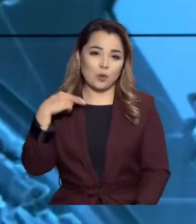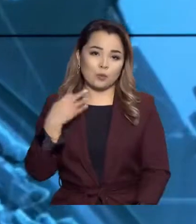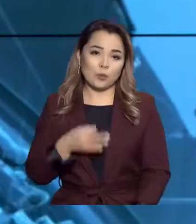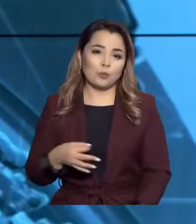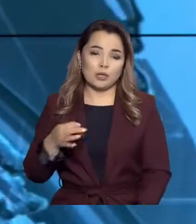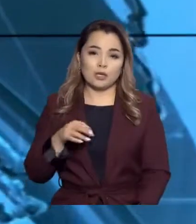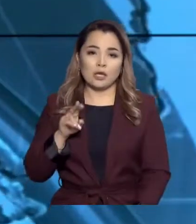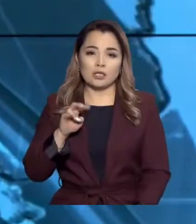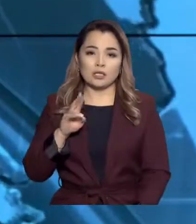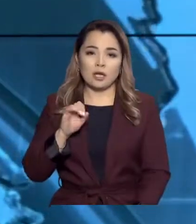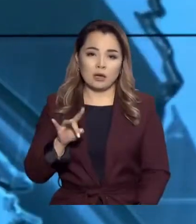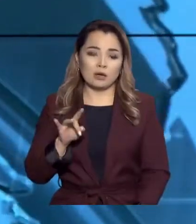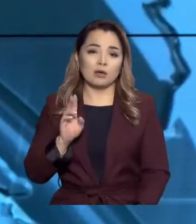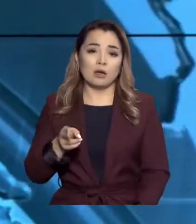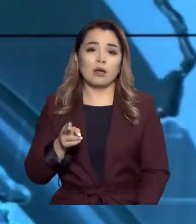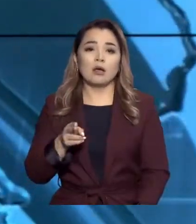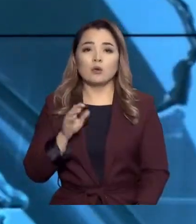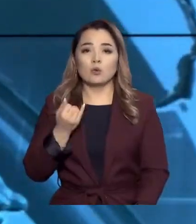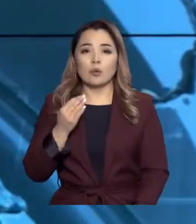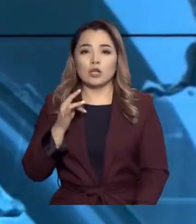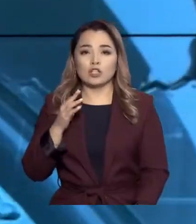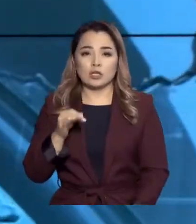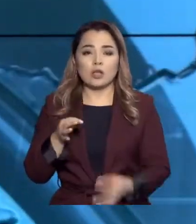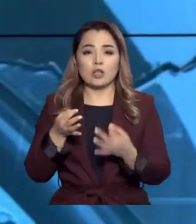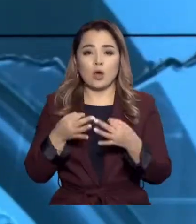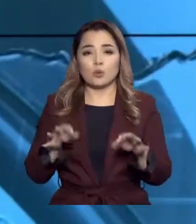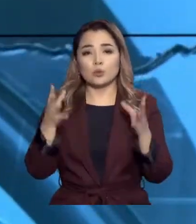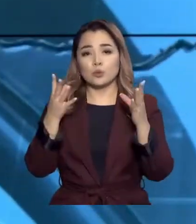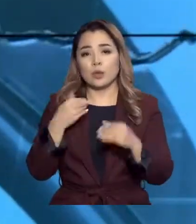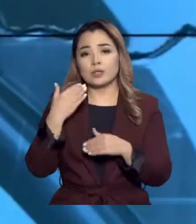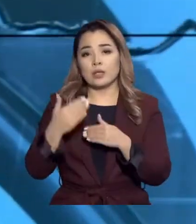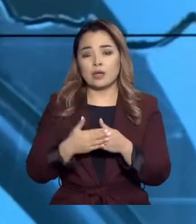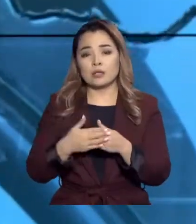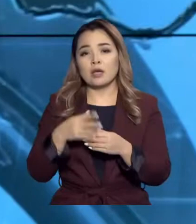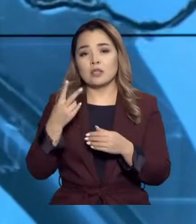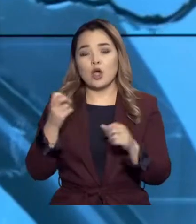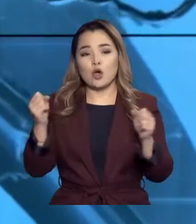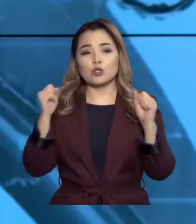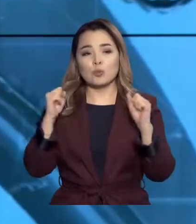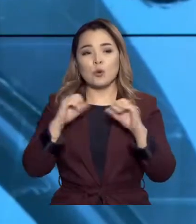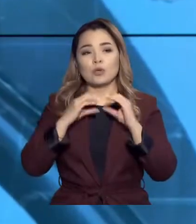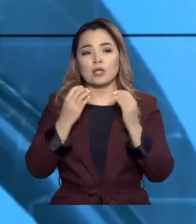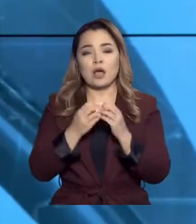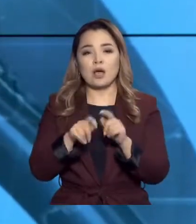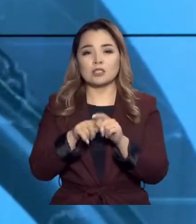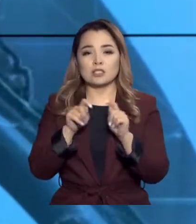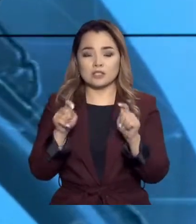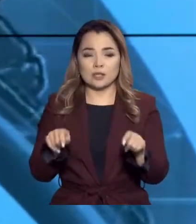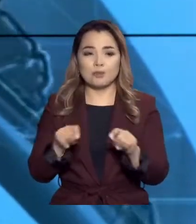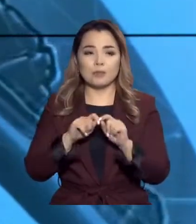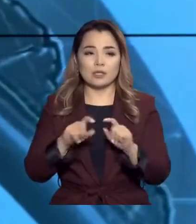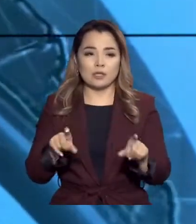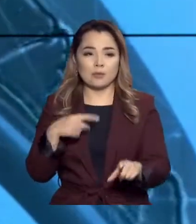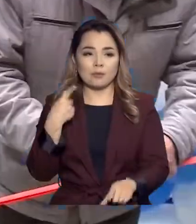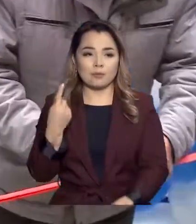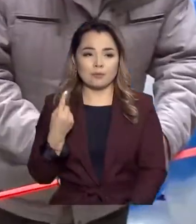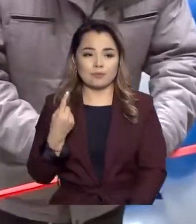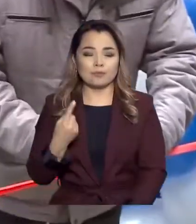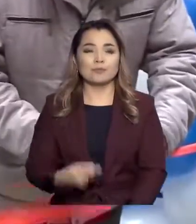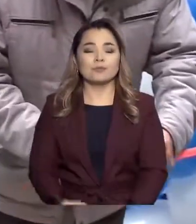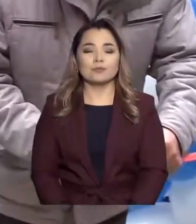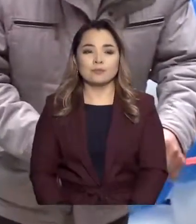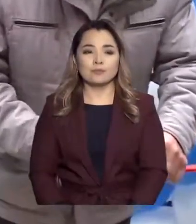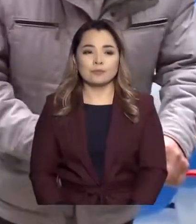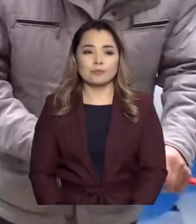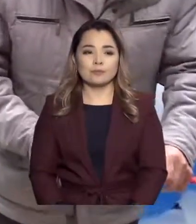Ақтөбе облысының Кеңқияқ және Шұбарши ауылдарында тәуелсіздік күні қарсаңында екі спорт кешені мен бір мектеп ашылды.